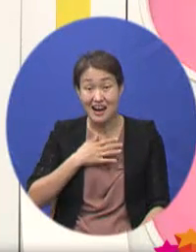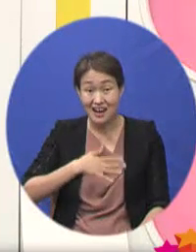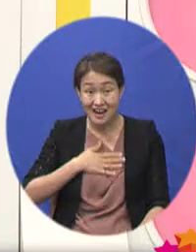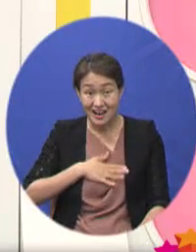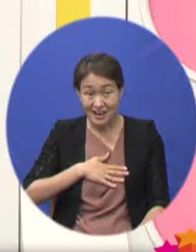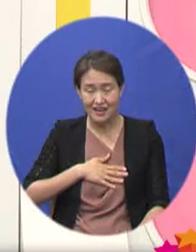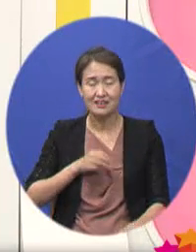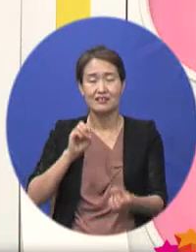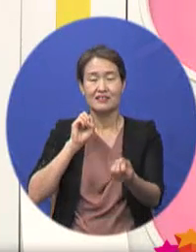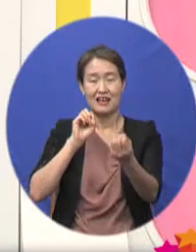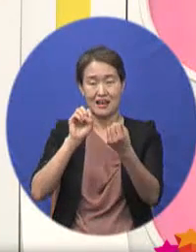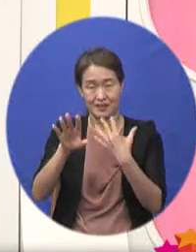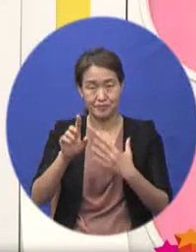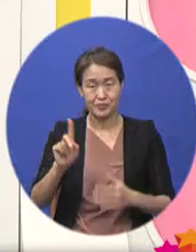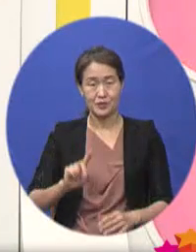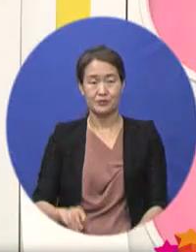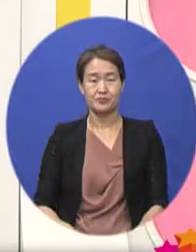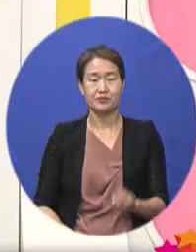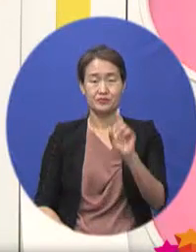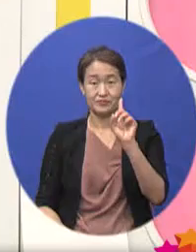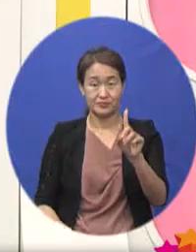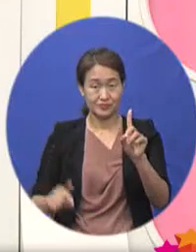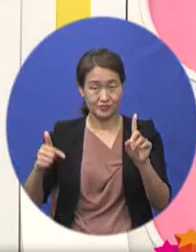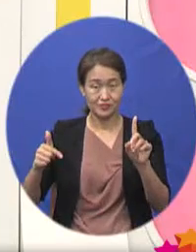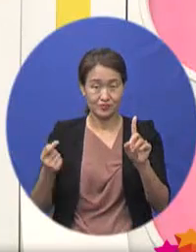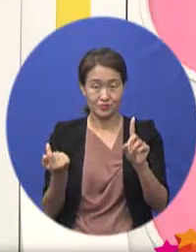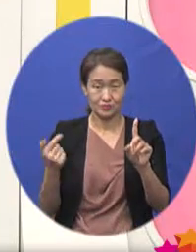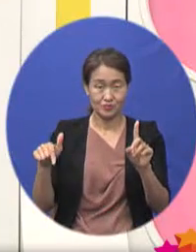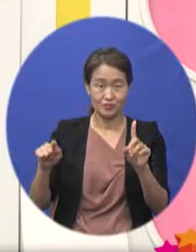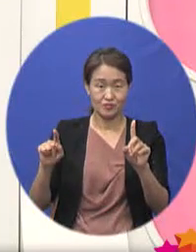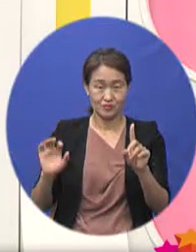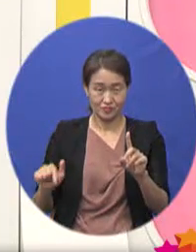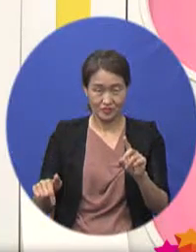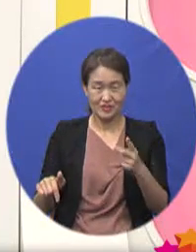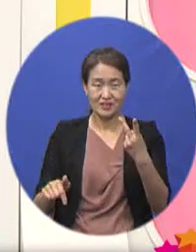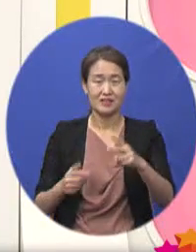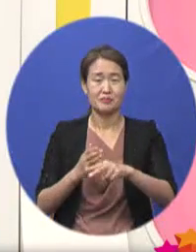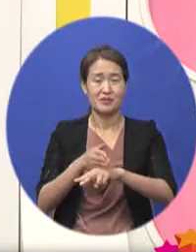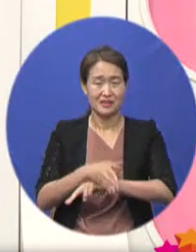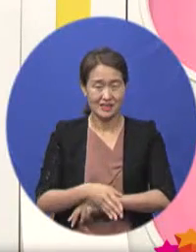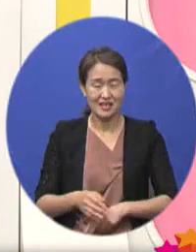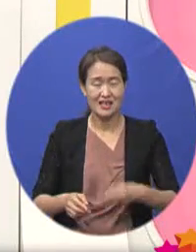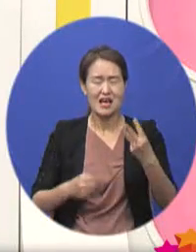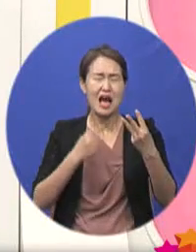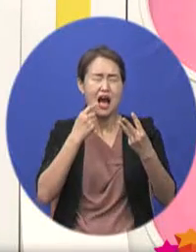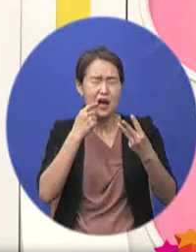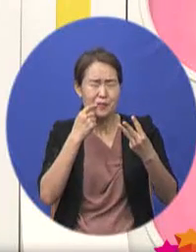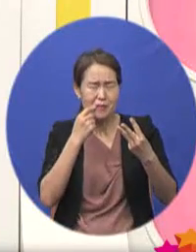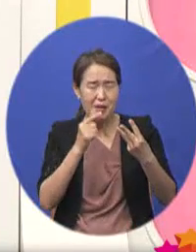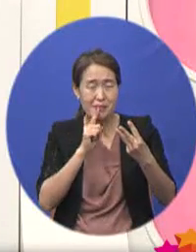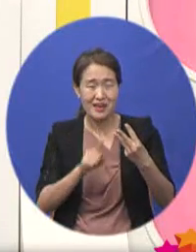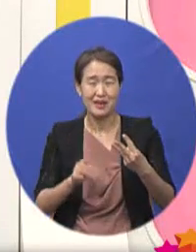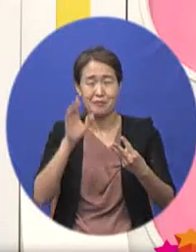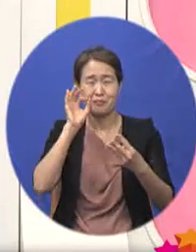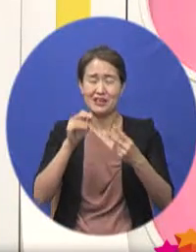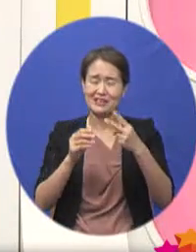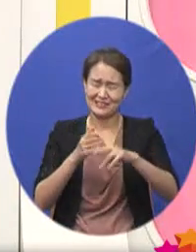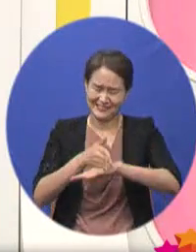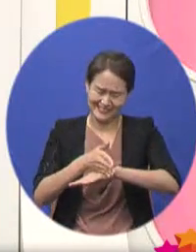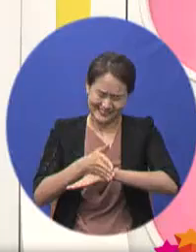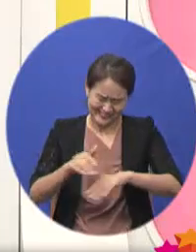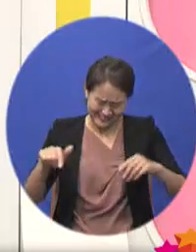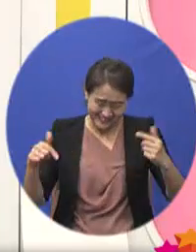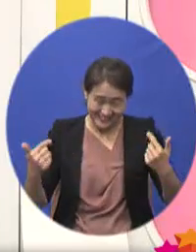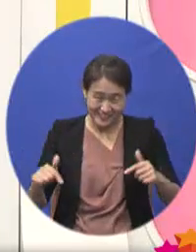이것은 무엇일까요? 보기 드릴게요. 1번 노각, 2번 노각이다. 지각, 3번 미각. 지각은? 학교 다닐 때 맨날 지각